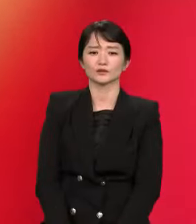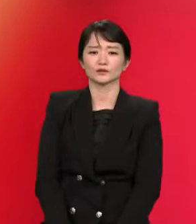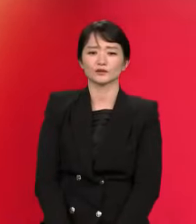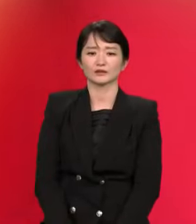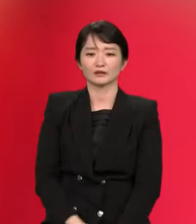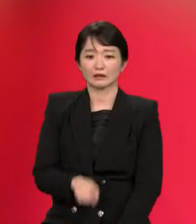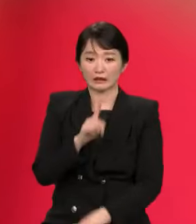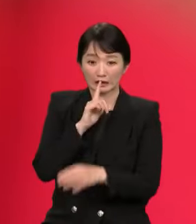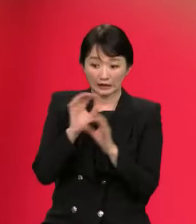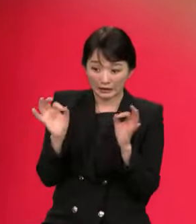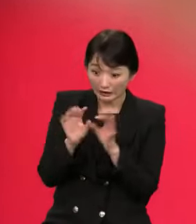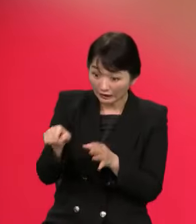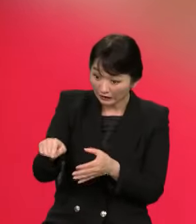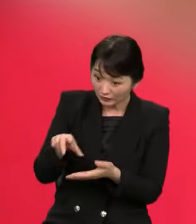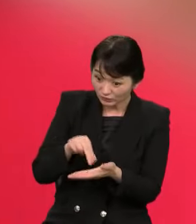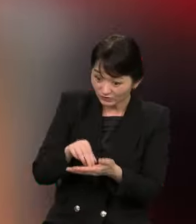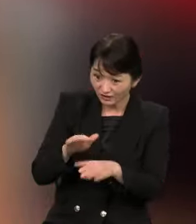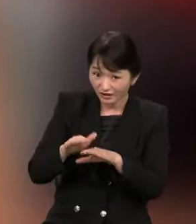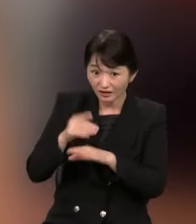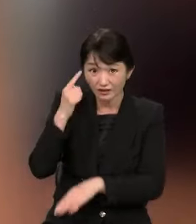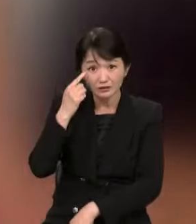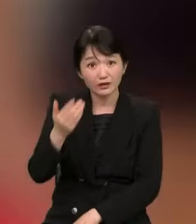Hey, it's impossible. When they do this here?